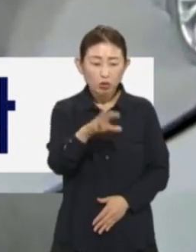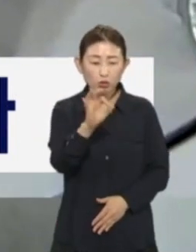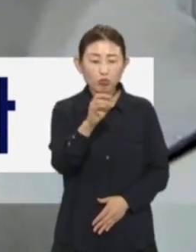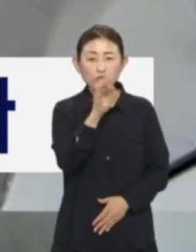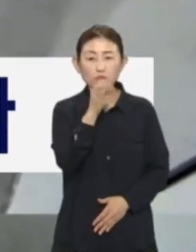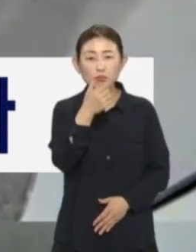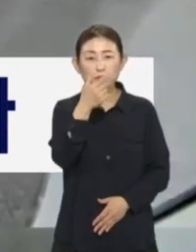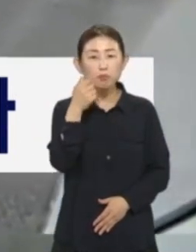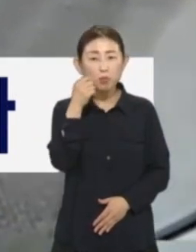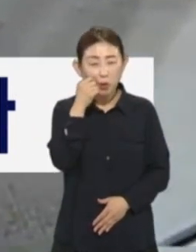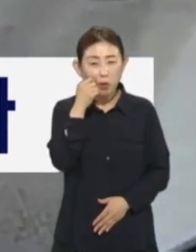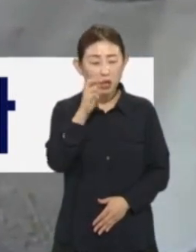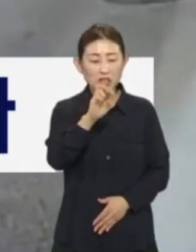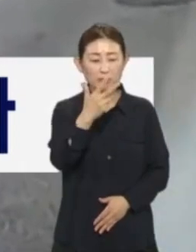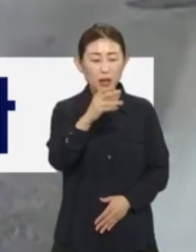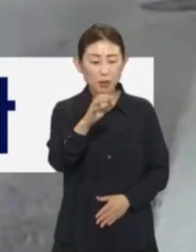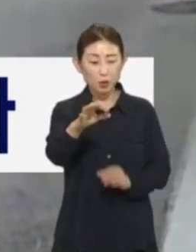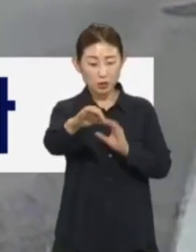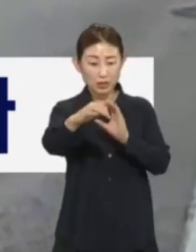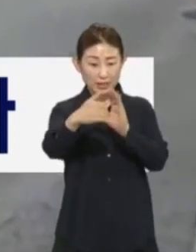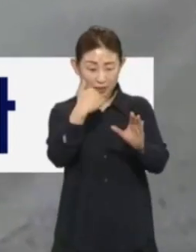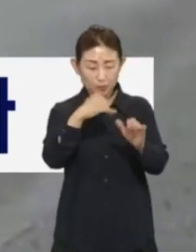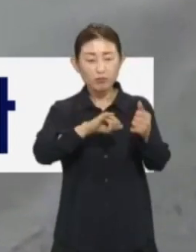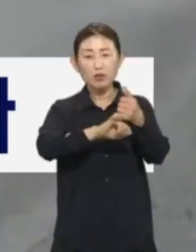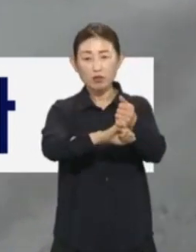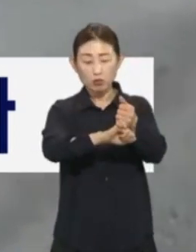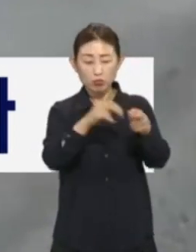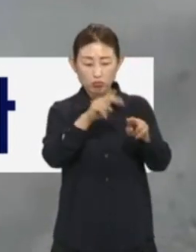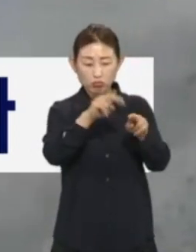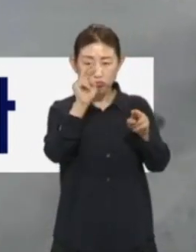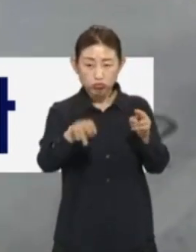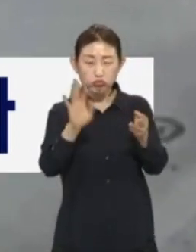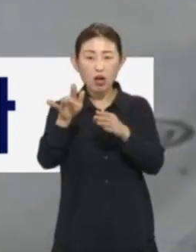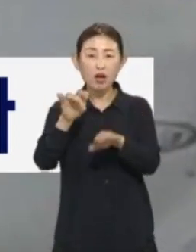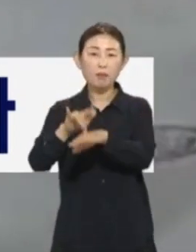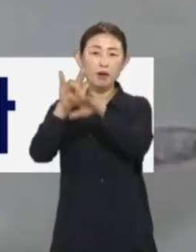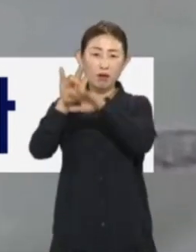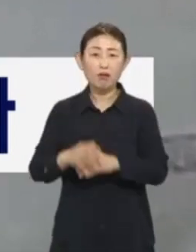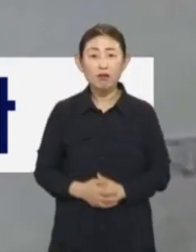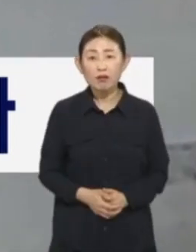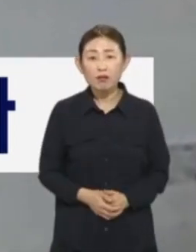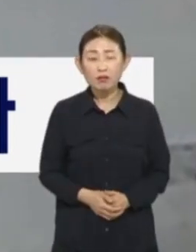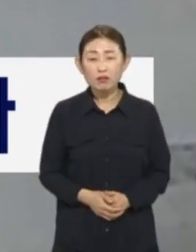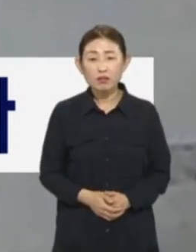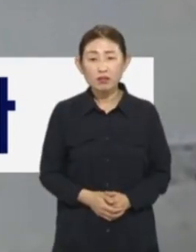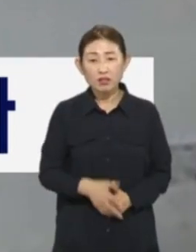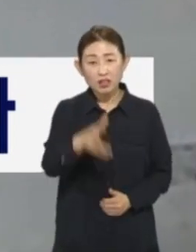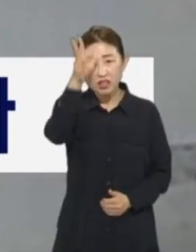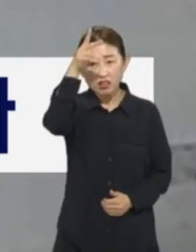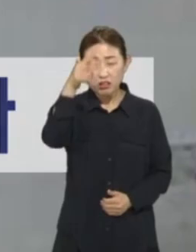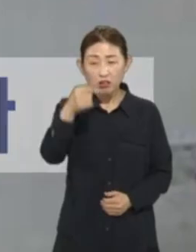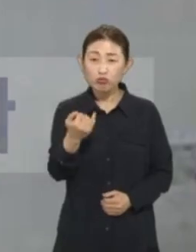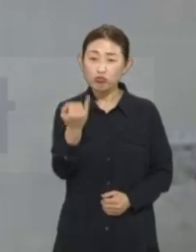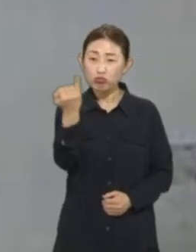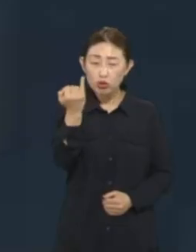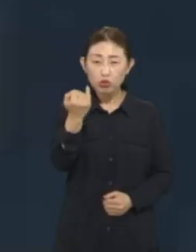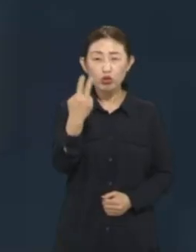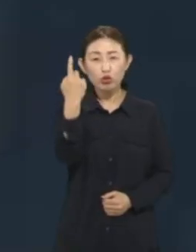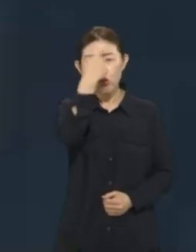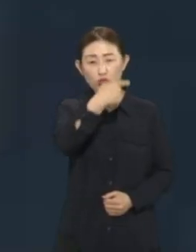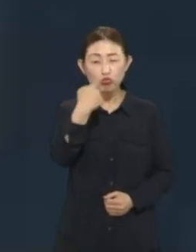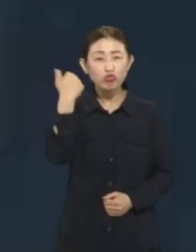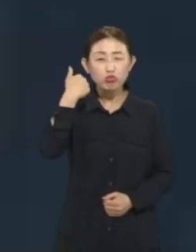부족해 계좌로 택시요금 28만원을 송금해준다며 내린 뒤 잠적했습니다 경찰은 아직 범인이 특정되지